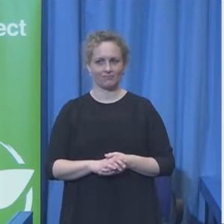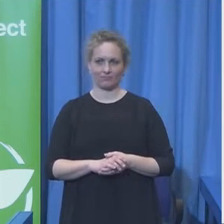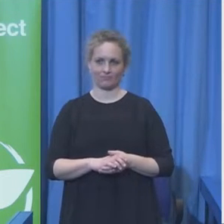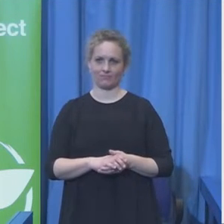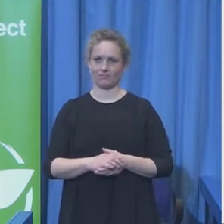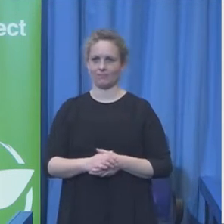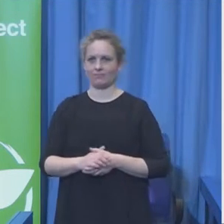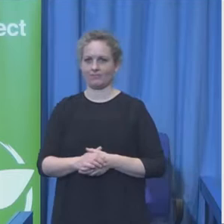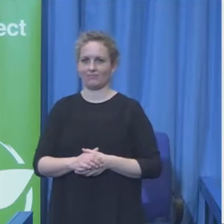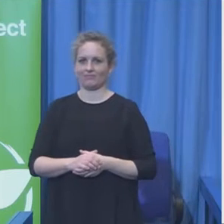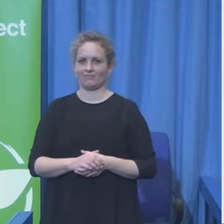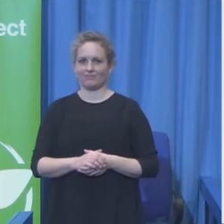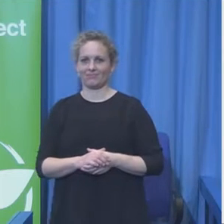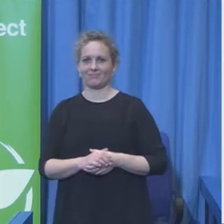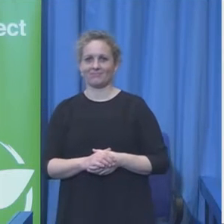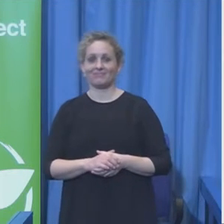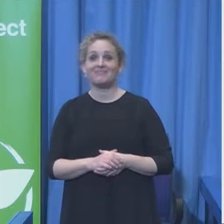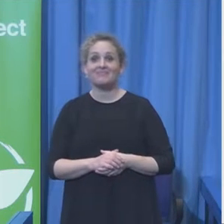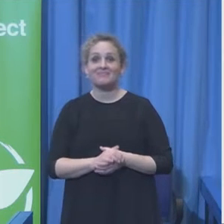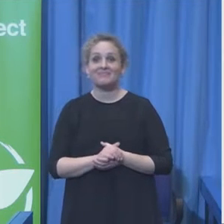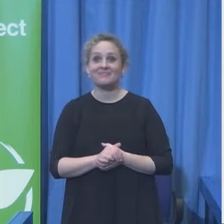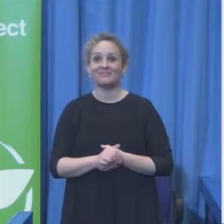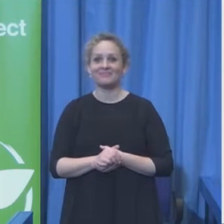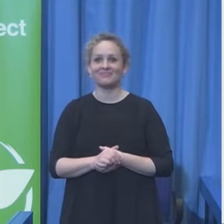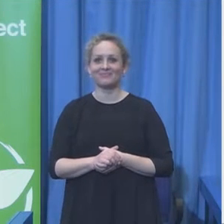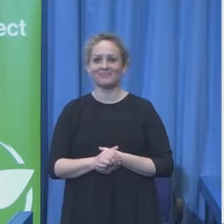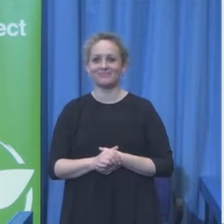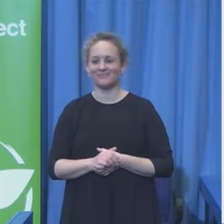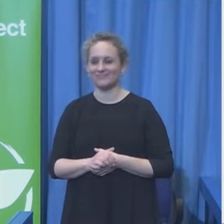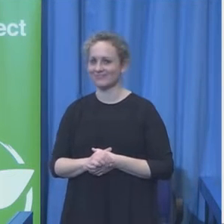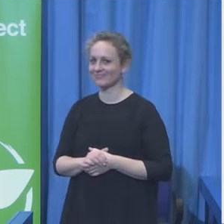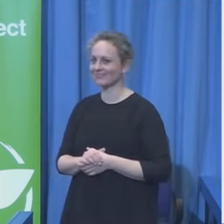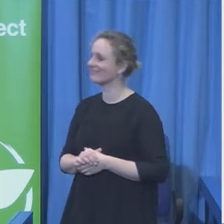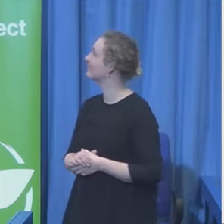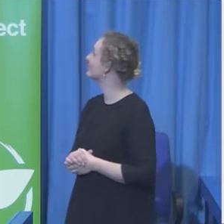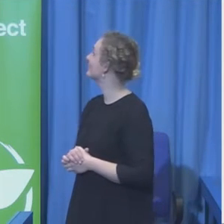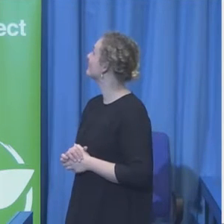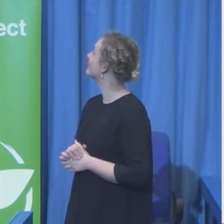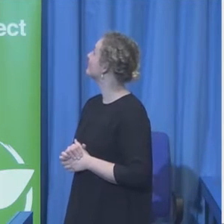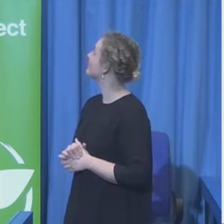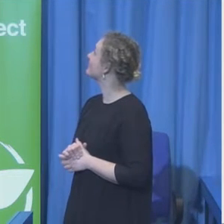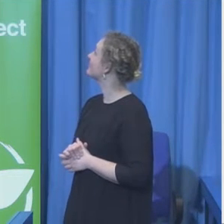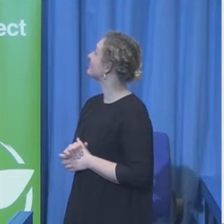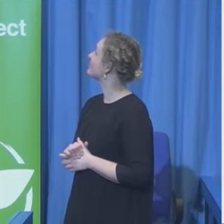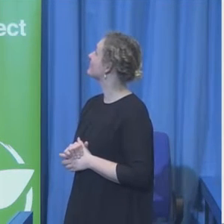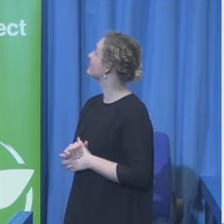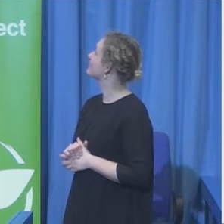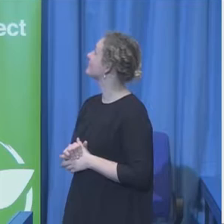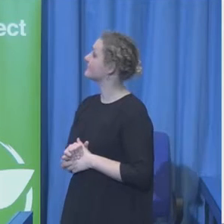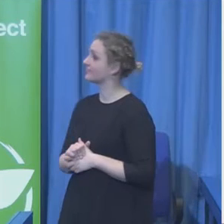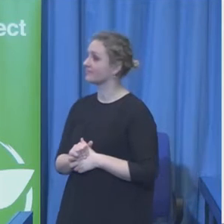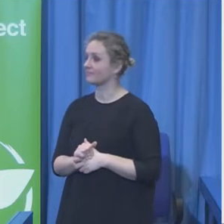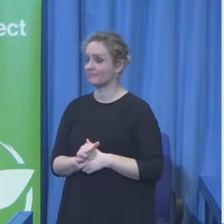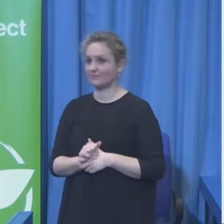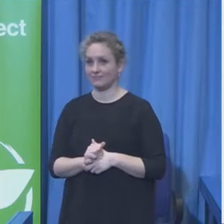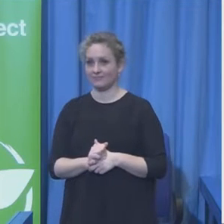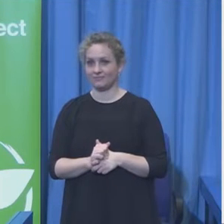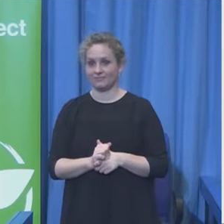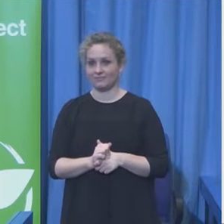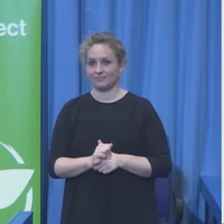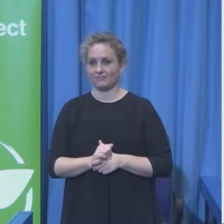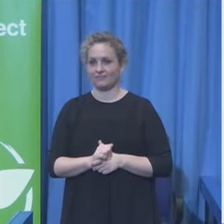ograniczają zarówno możliwości, jak i motywację osób z niepełnosprawnościami do